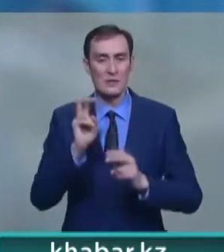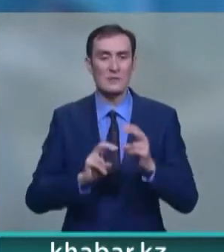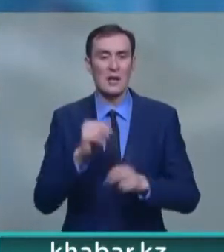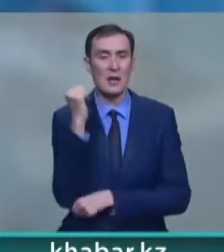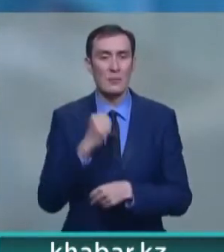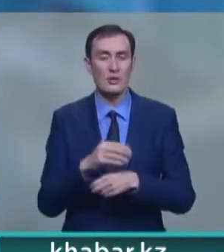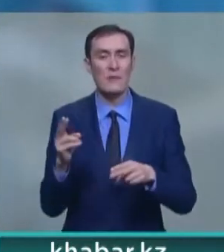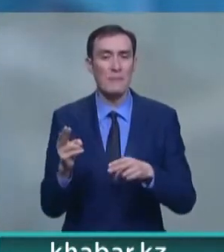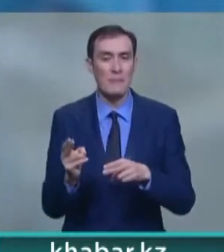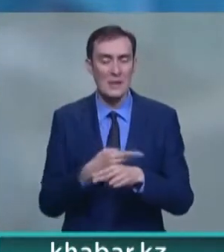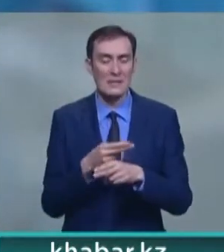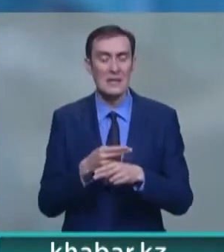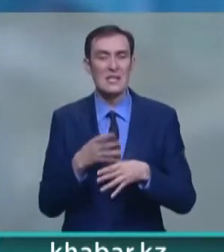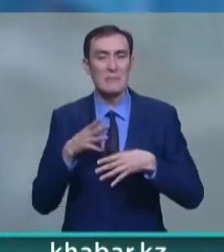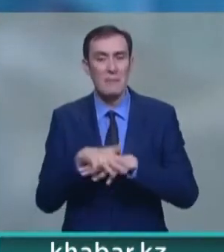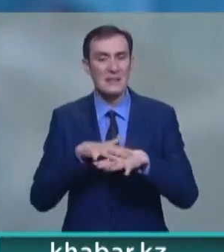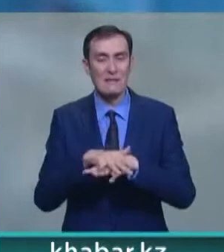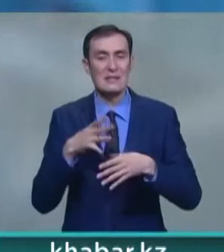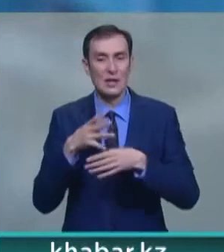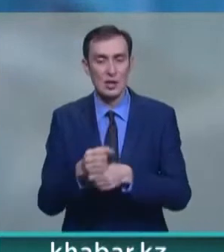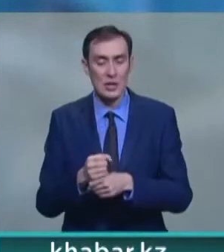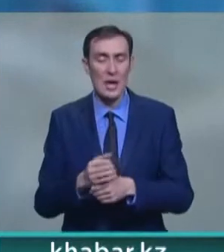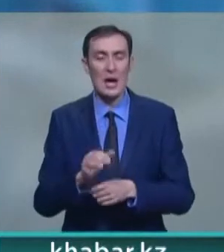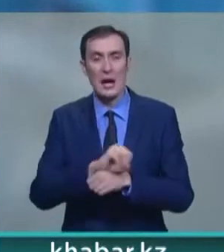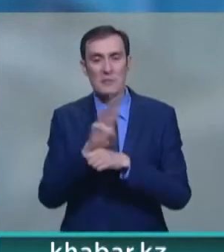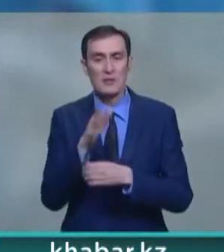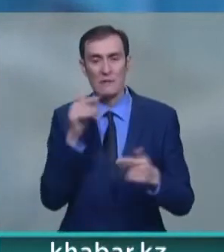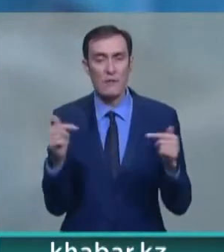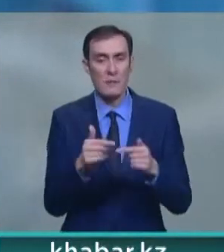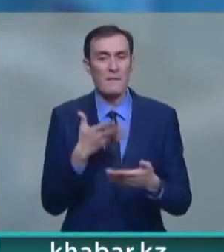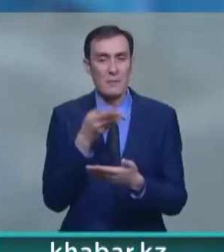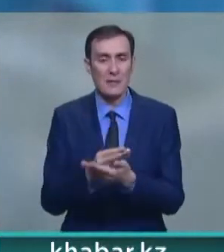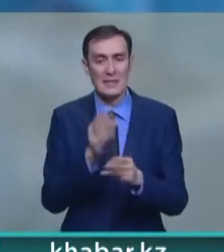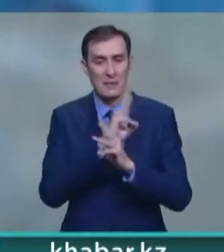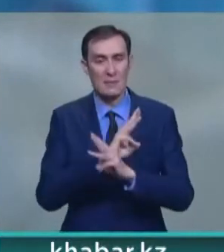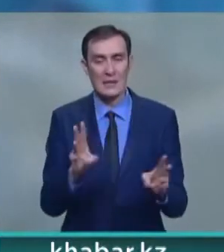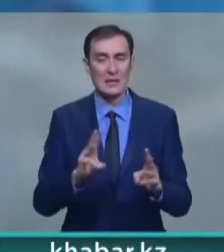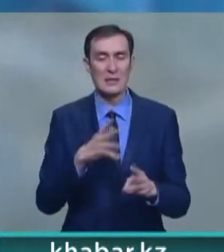персонал без массового сокращения. Обеспечена своевременная выплата заработной платы работникам.